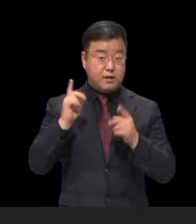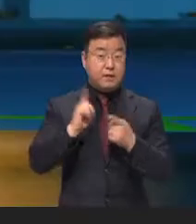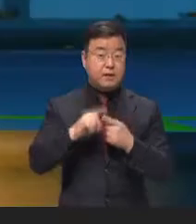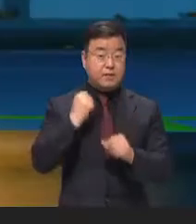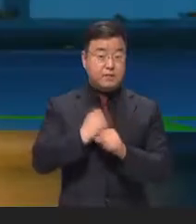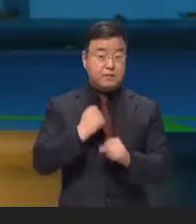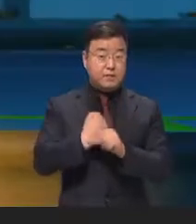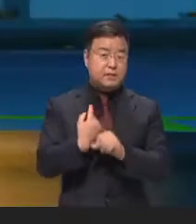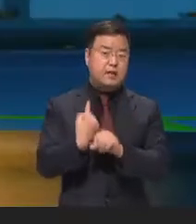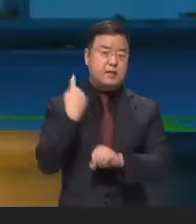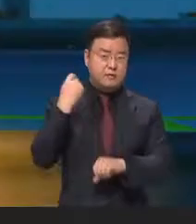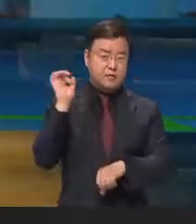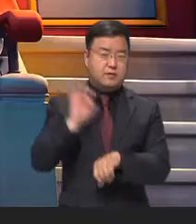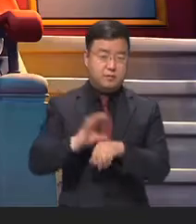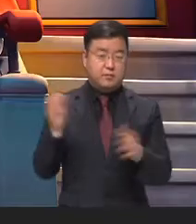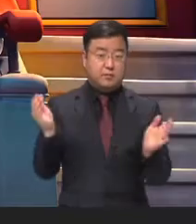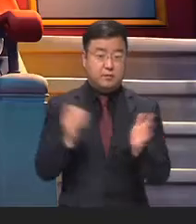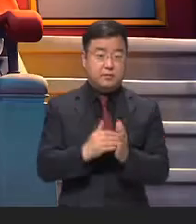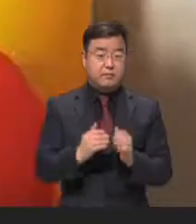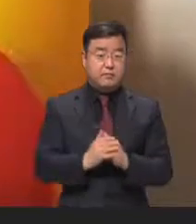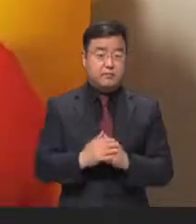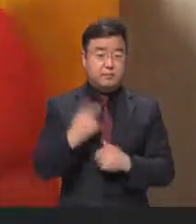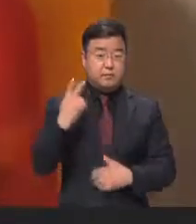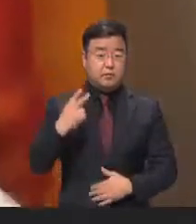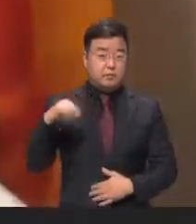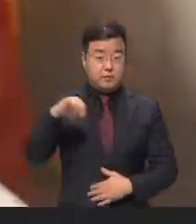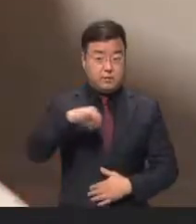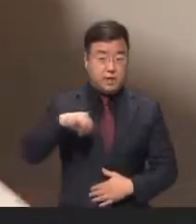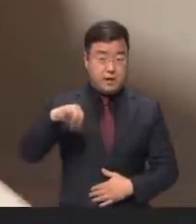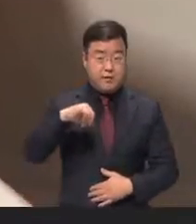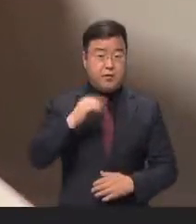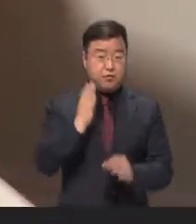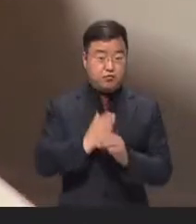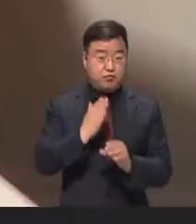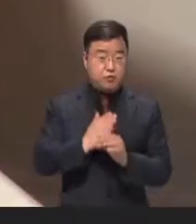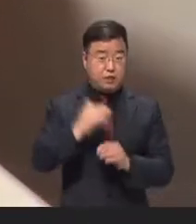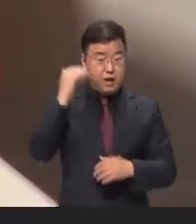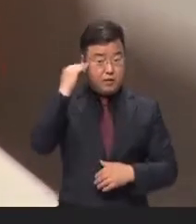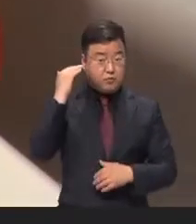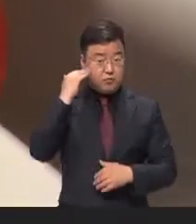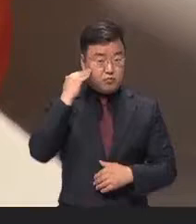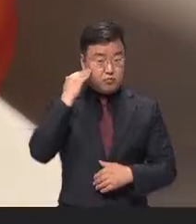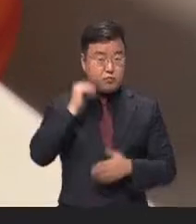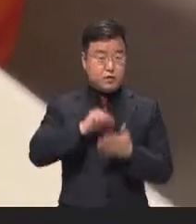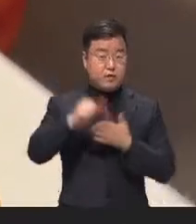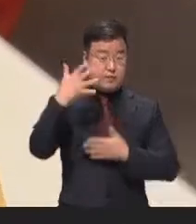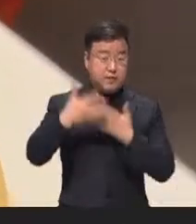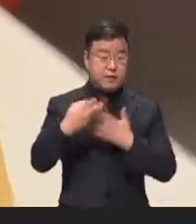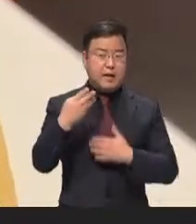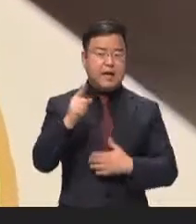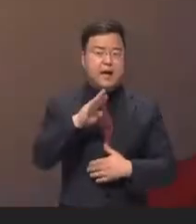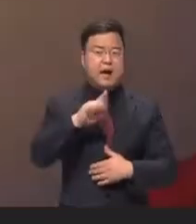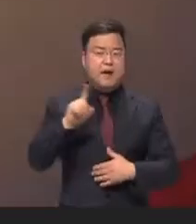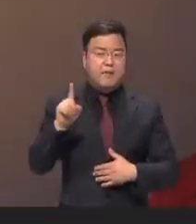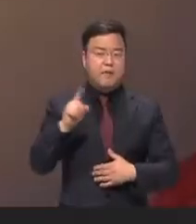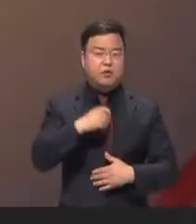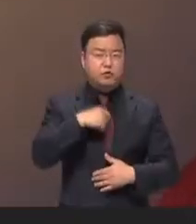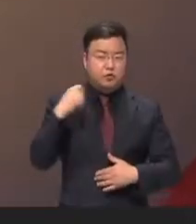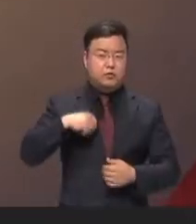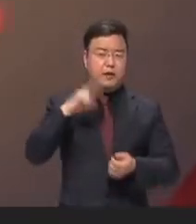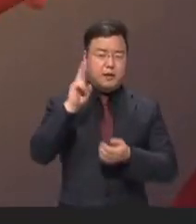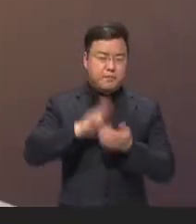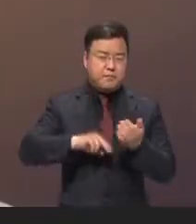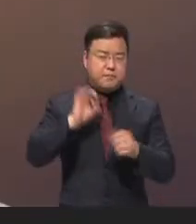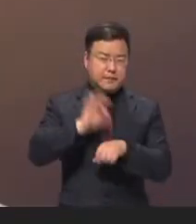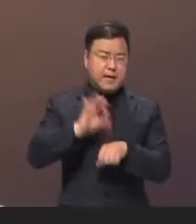지난해 인수됐습니다. 두 애벌레를 주인공으로 한 국산 캐릭터 라바는 판권을 팔라는 중국의 러브콜을